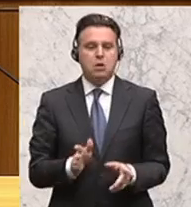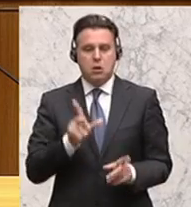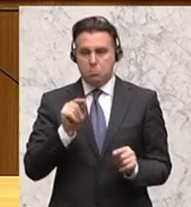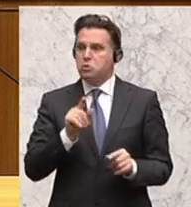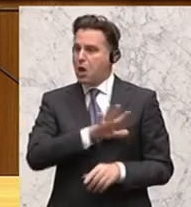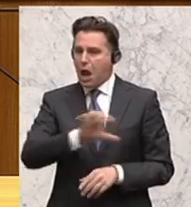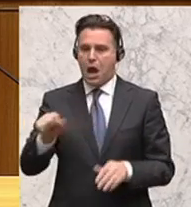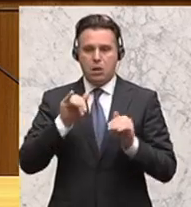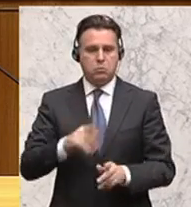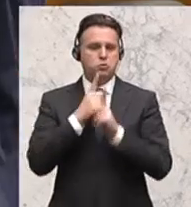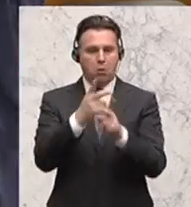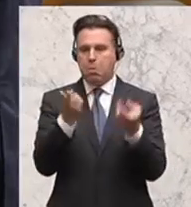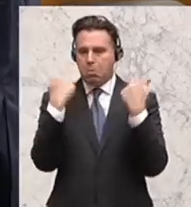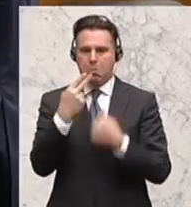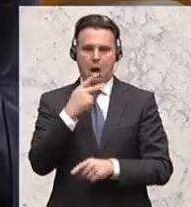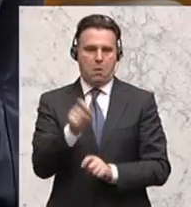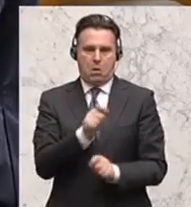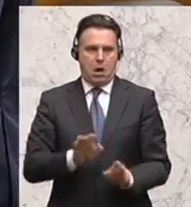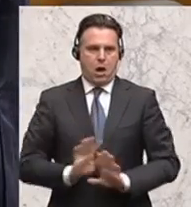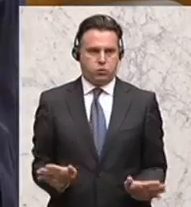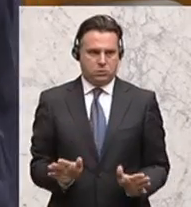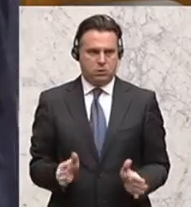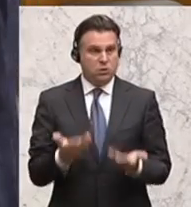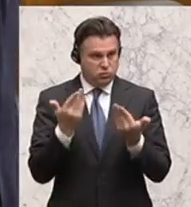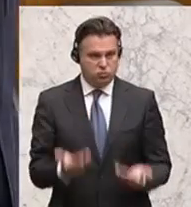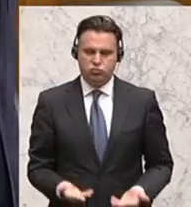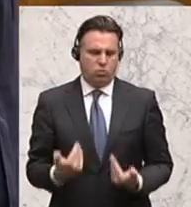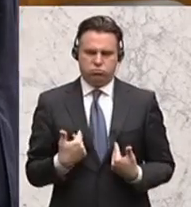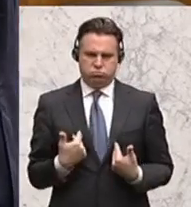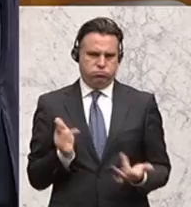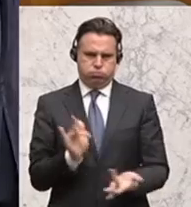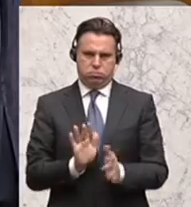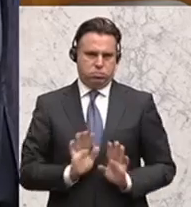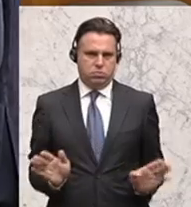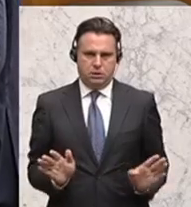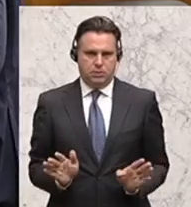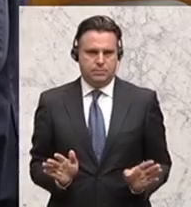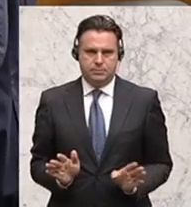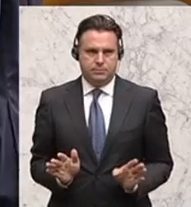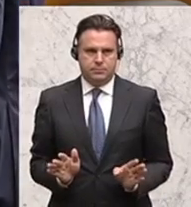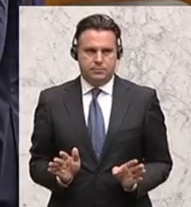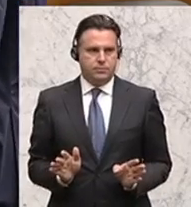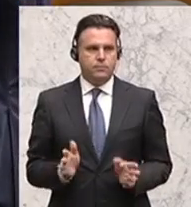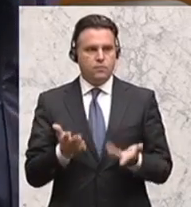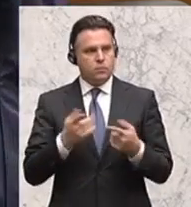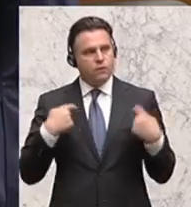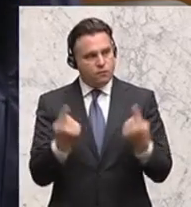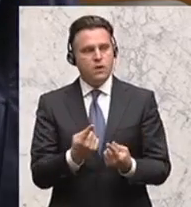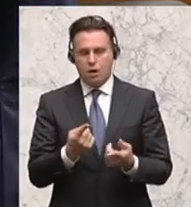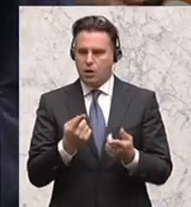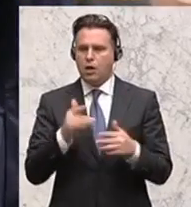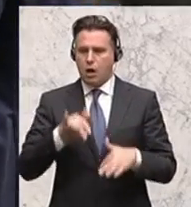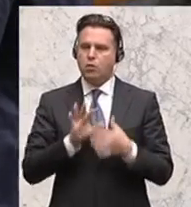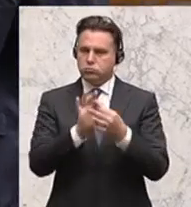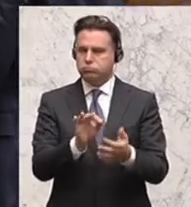totale Rauchverbot greifen. Und ich sage, das kann es nicht sein. Das muss natürlich von uns und wird auch